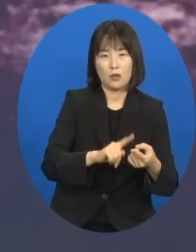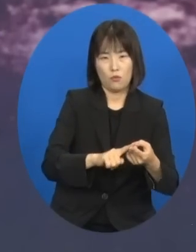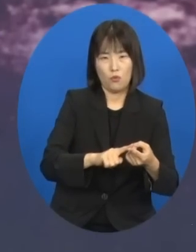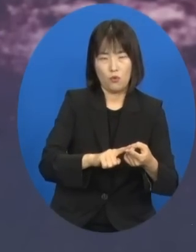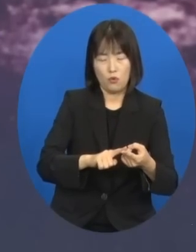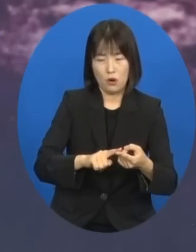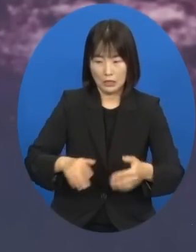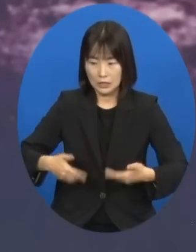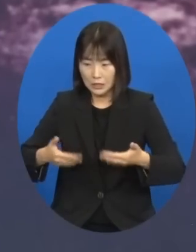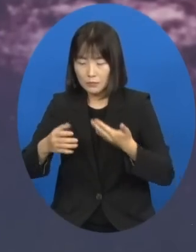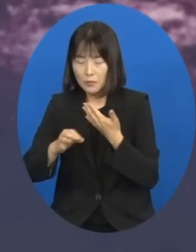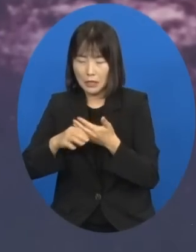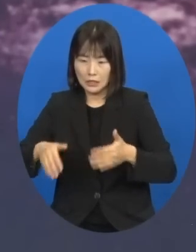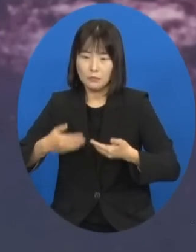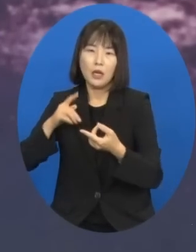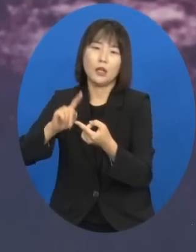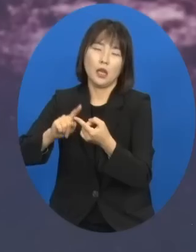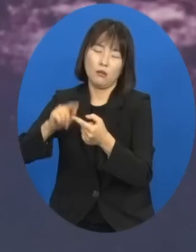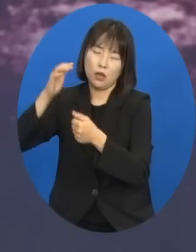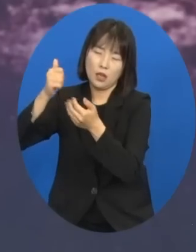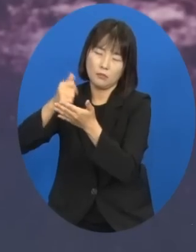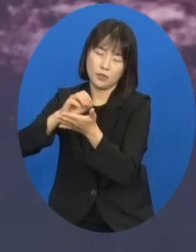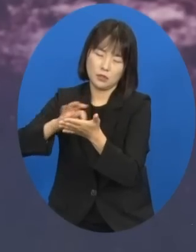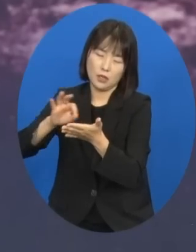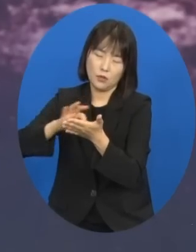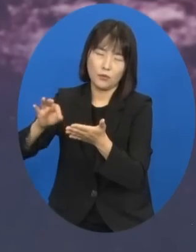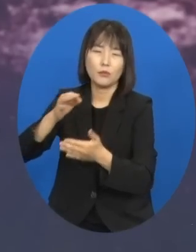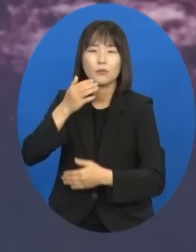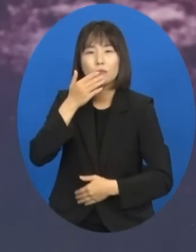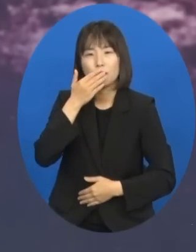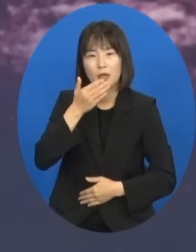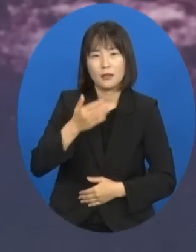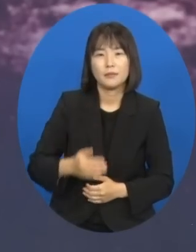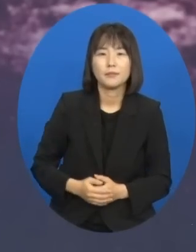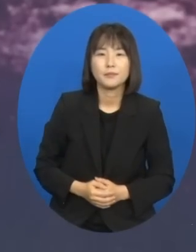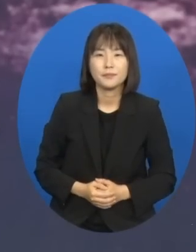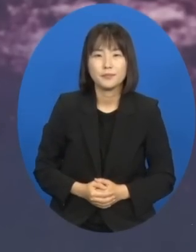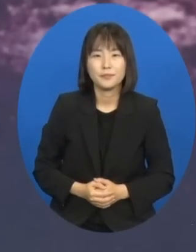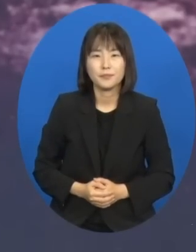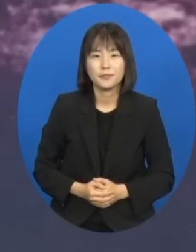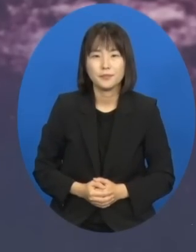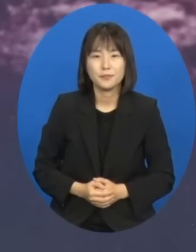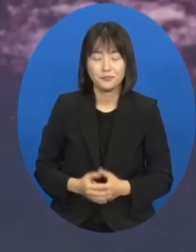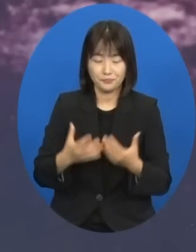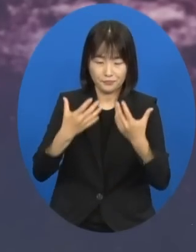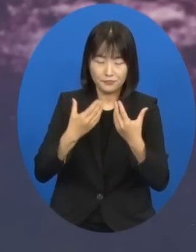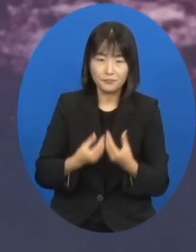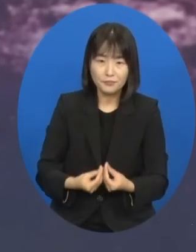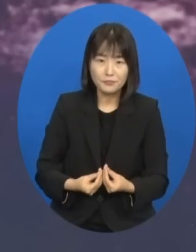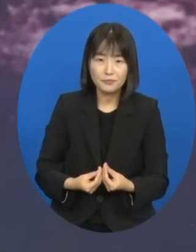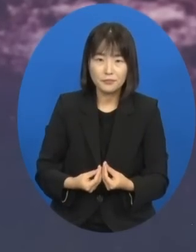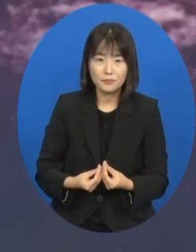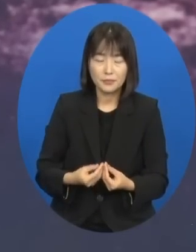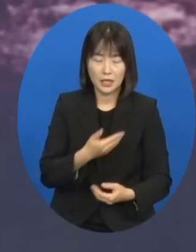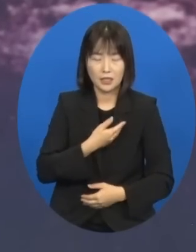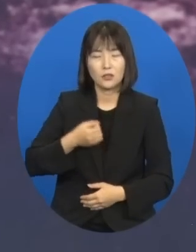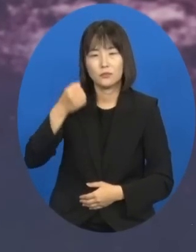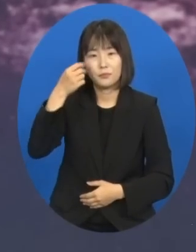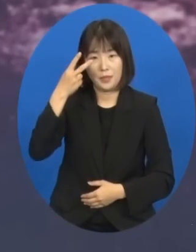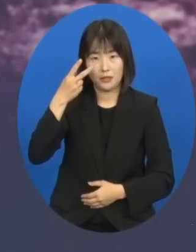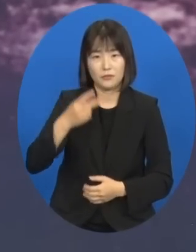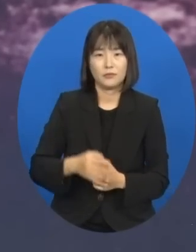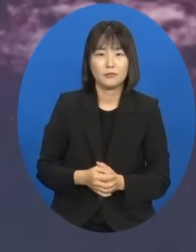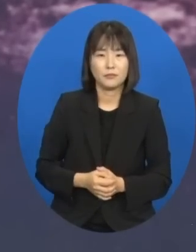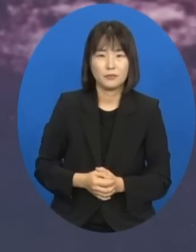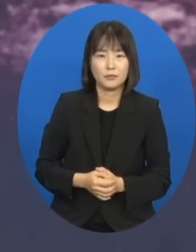대로 쓰시고 다 하나님이 뜻이 있으셔서 우리를 그렇게 지으신 겁니다. 예를 들면 이 사도 바울 보십시오.